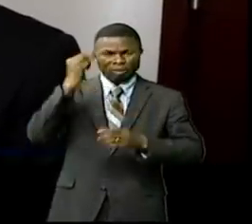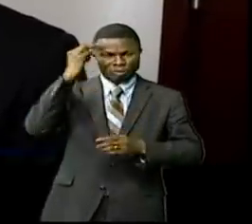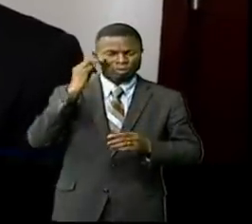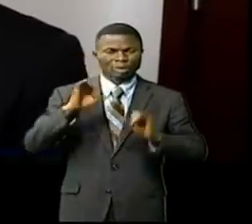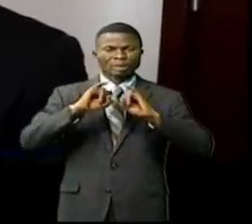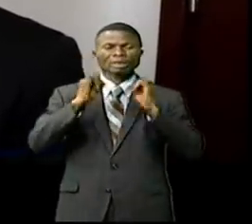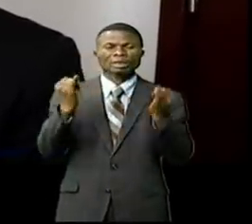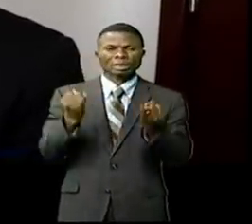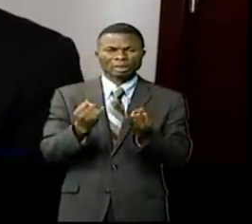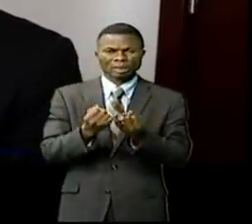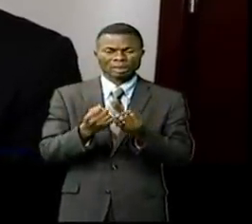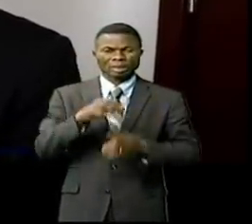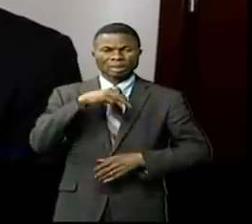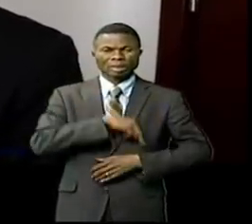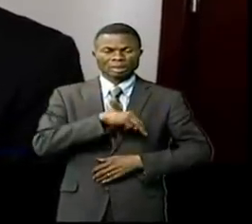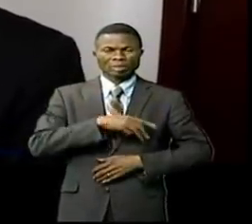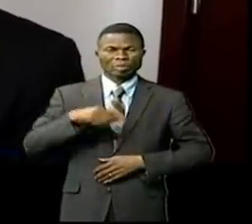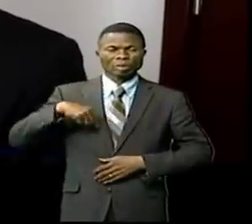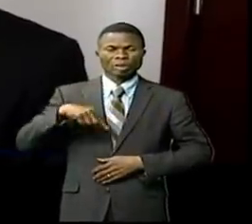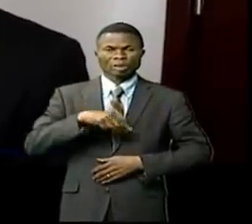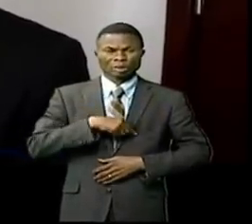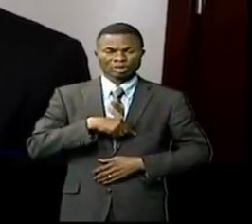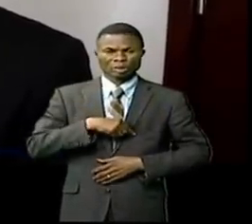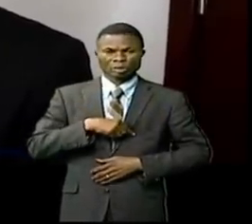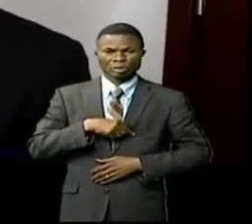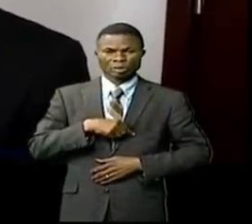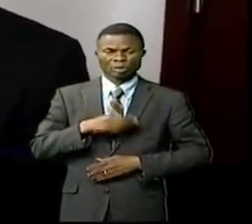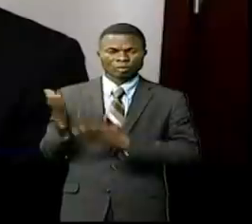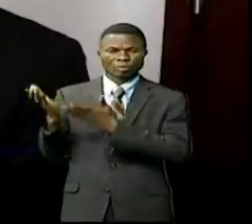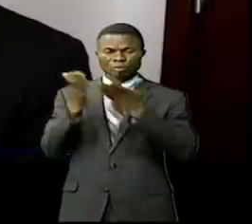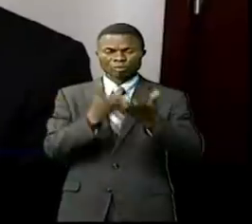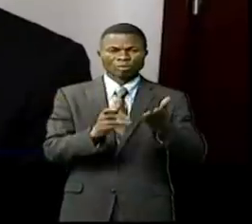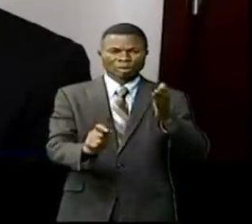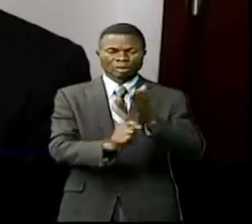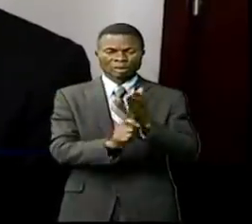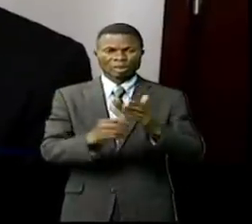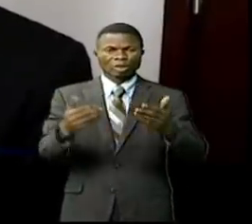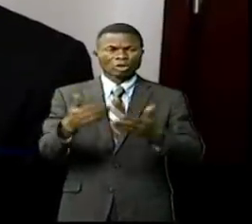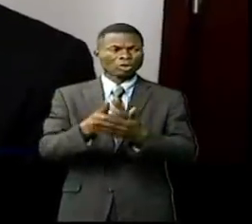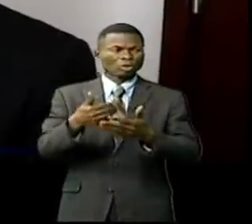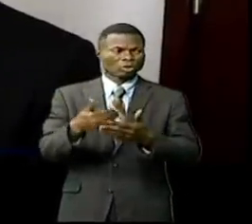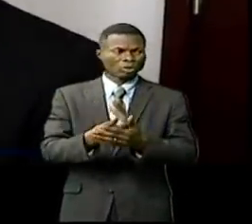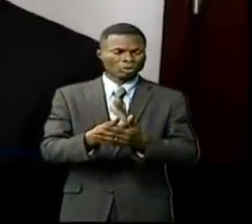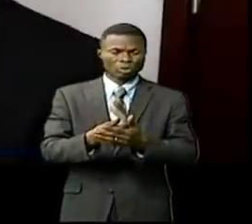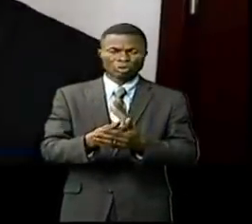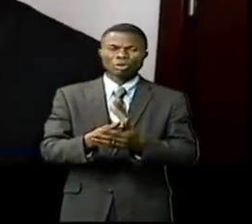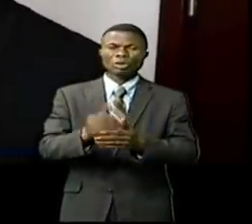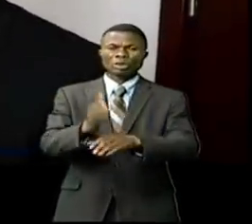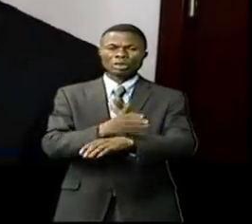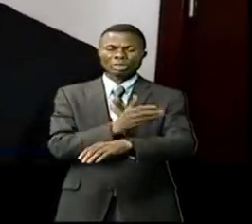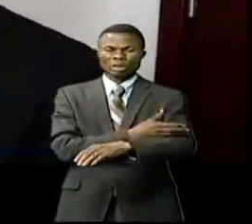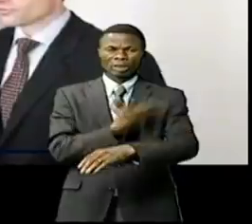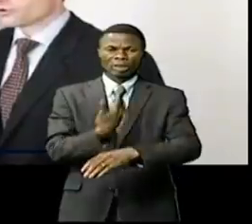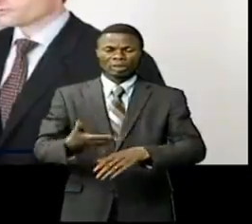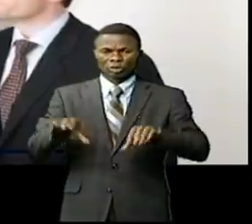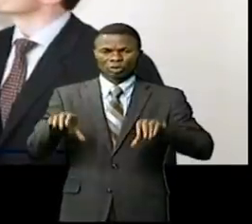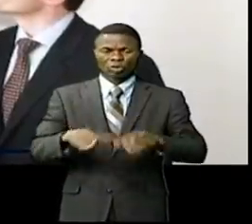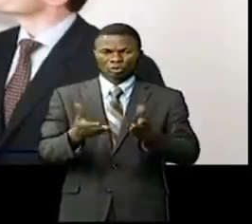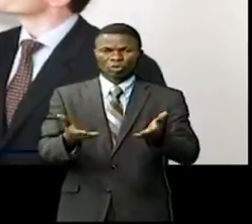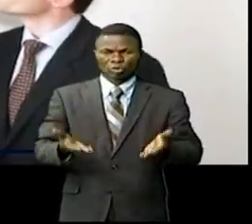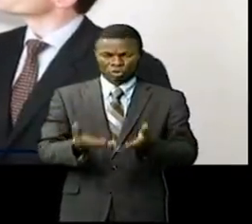la vision d'apporter la technologie réelle, la technologie des plus avancées des drones au Congo.